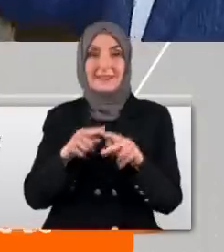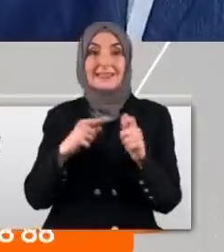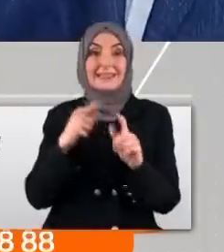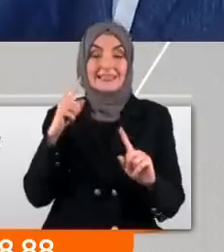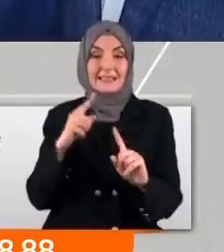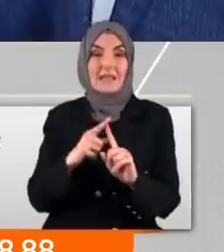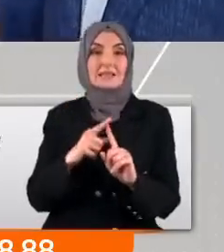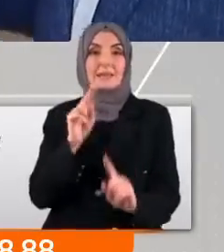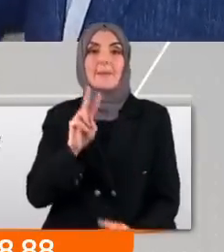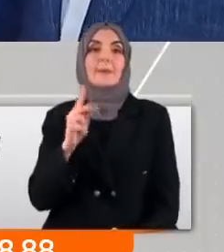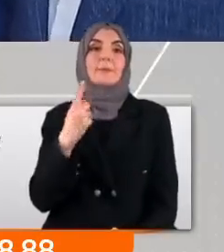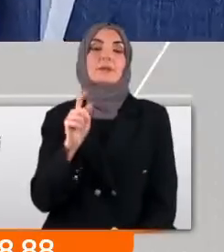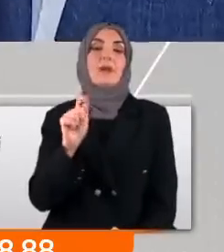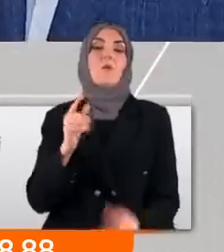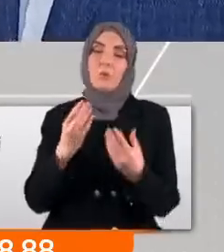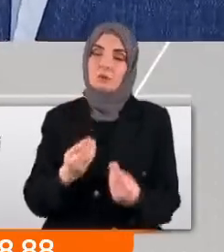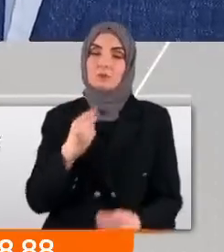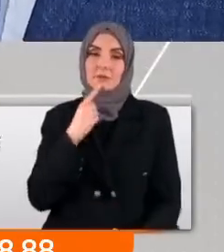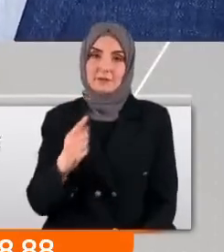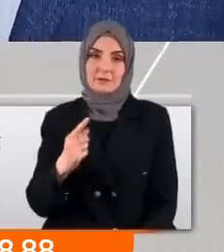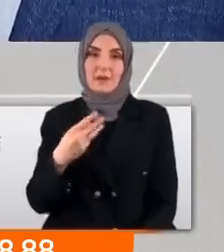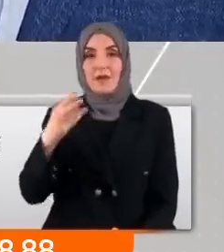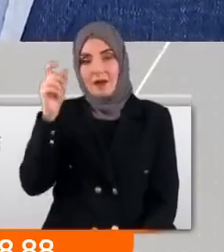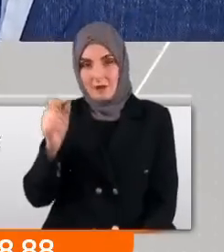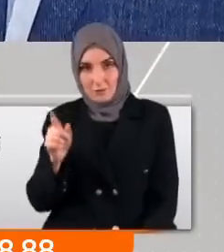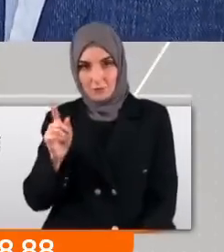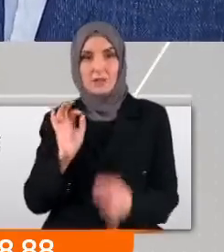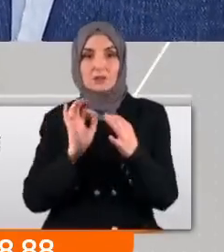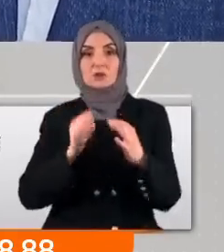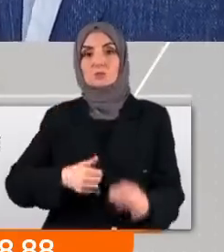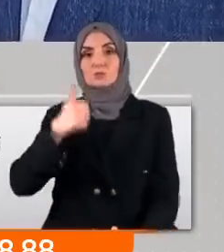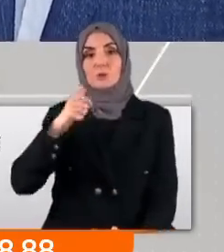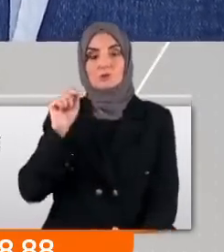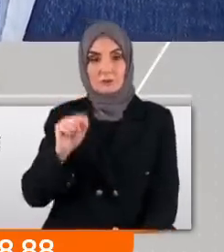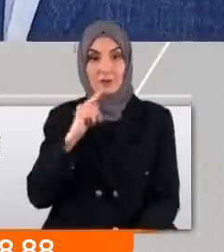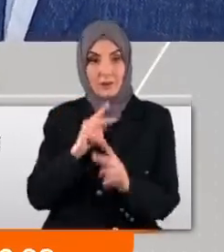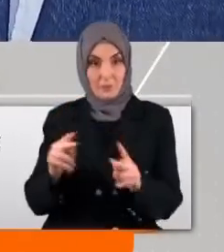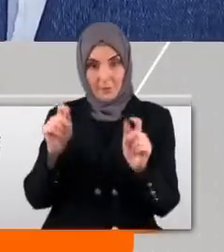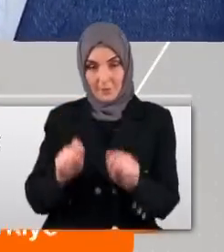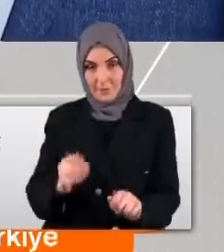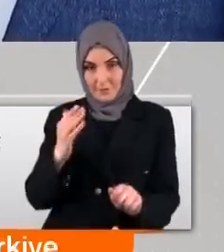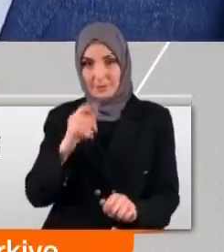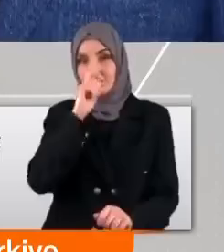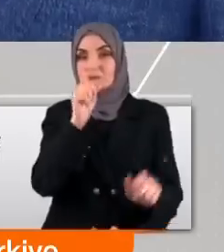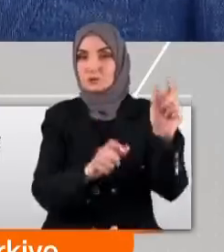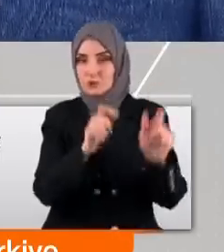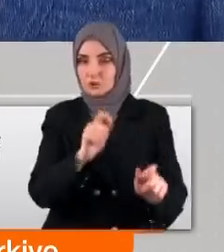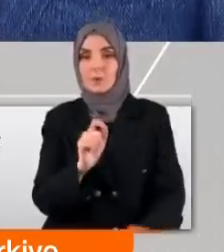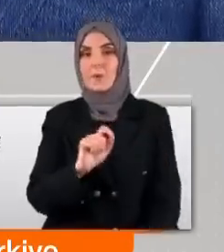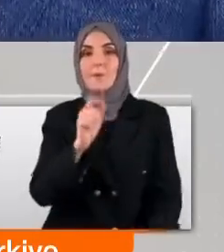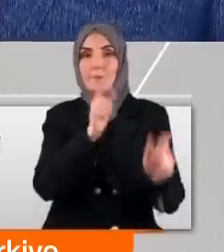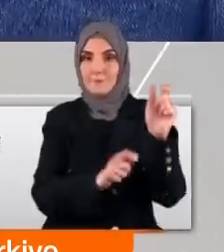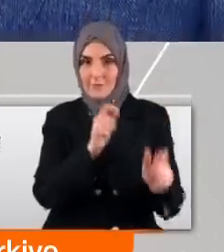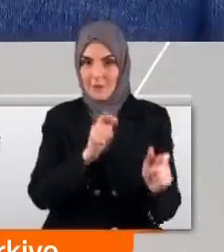dedi. Sayın Cumhurbaşkanı ve Sayın İletişim Başkanı'nın yapmış olduğu açıklama işçimizin, memurumuzun cebine girecek olan